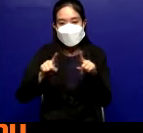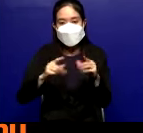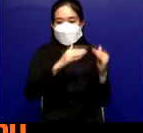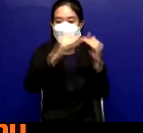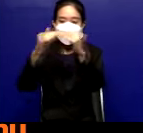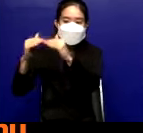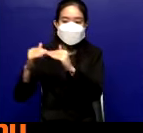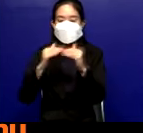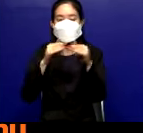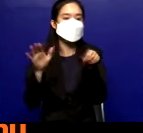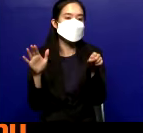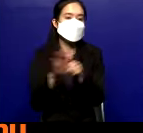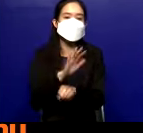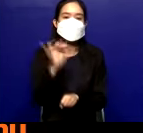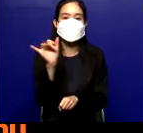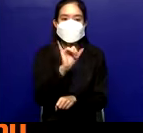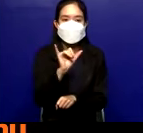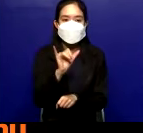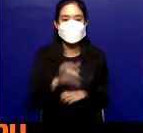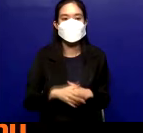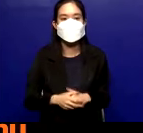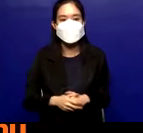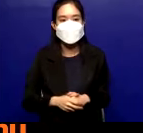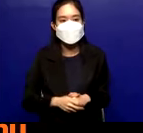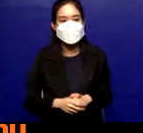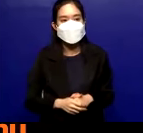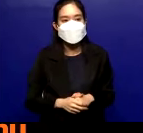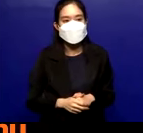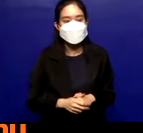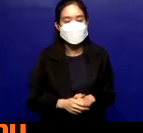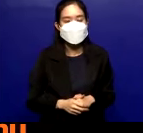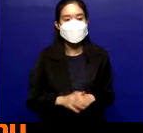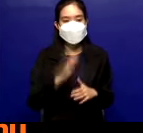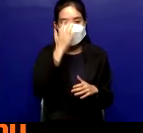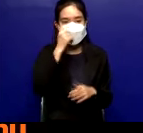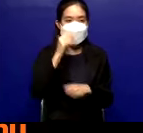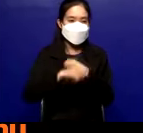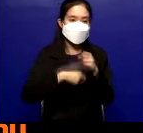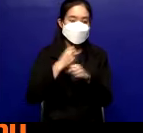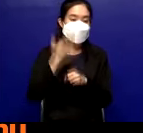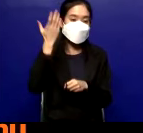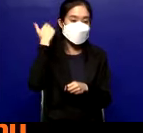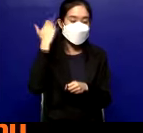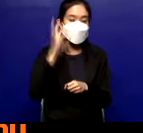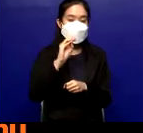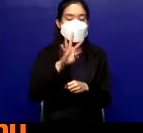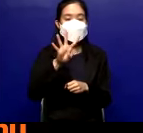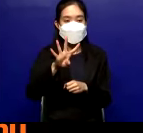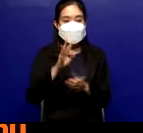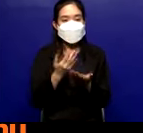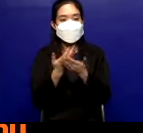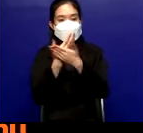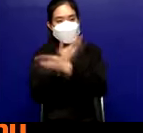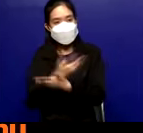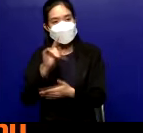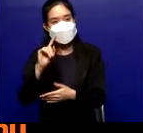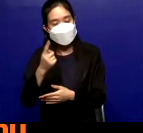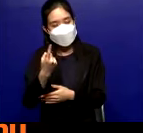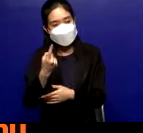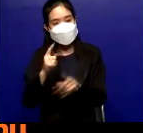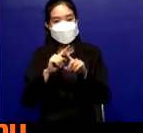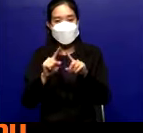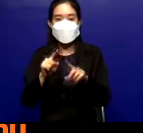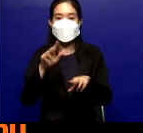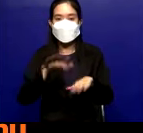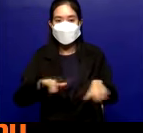าณตั้งไว้ที่ 16,600 ล้านเนี่ยปรับเพิ่มจากปี64 3,500 ล้านบาทครอบคลุมเด็กเพียงแค่2